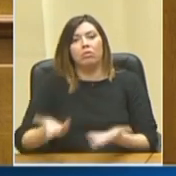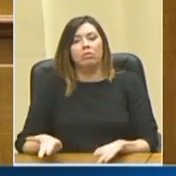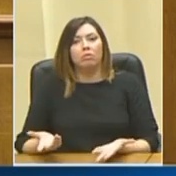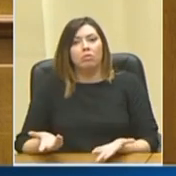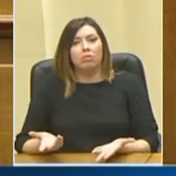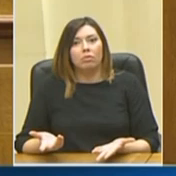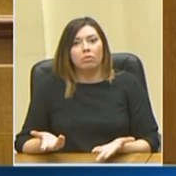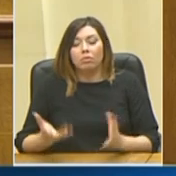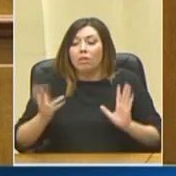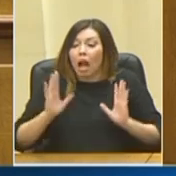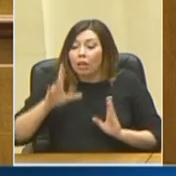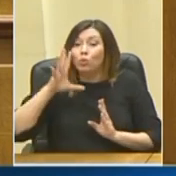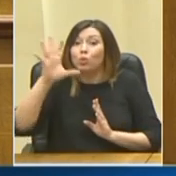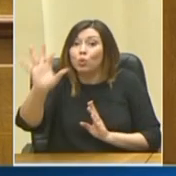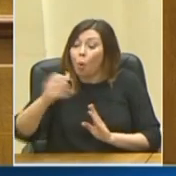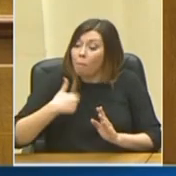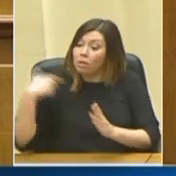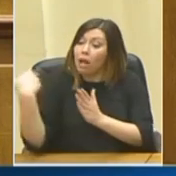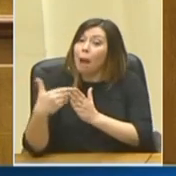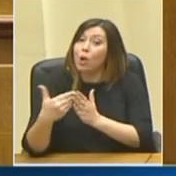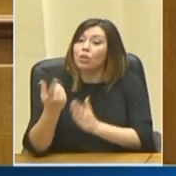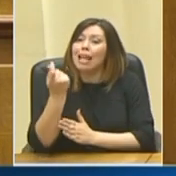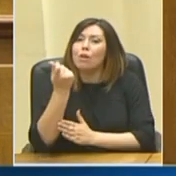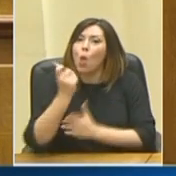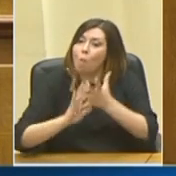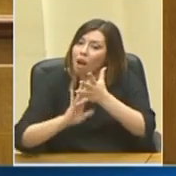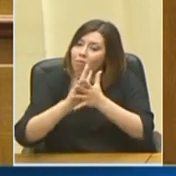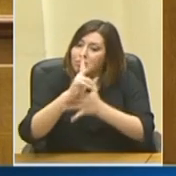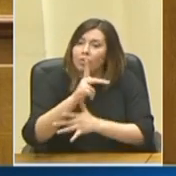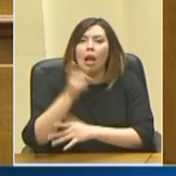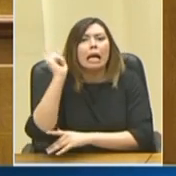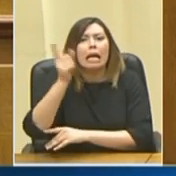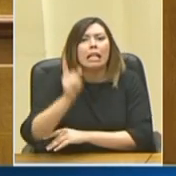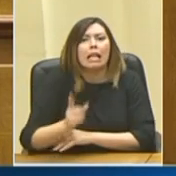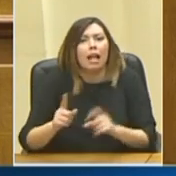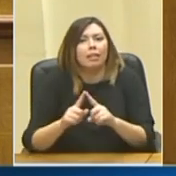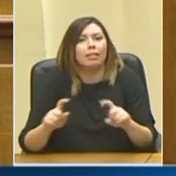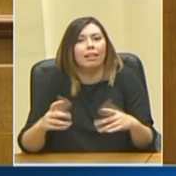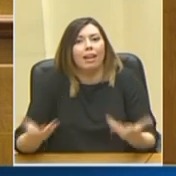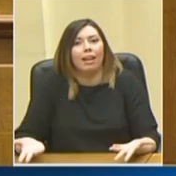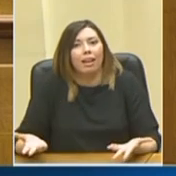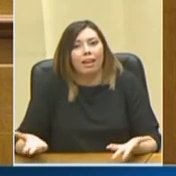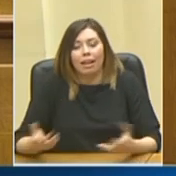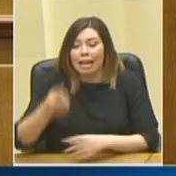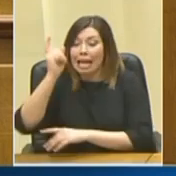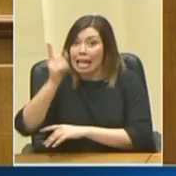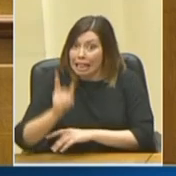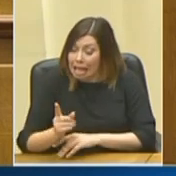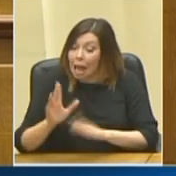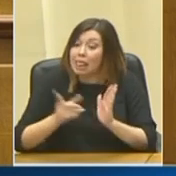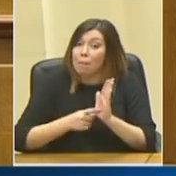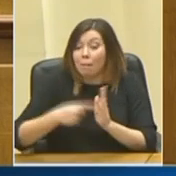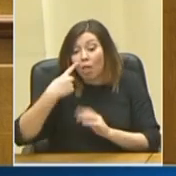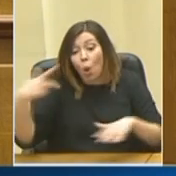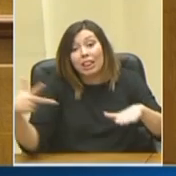Και για να πείσουμε ότι η οικονομία πάει καλά, ποια είναι τα κριτήρια? Τα κριτήρια είναι η επιστροφή των χρημάτων που έχουν φύγει